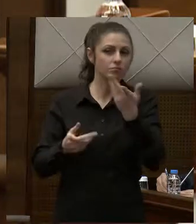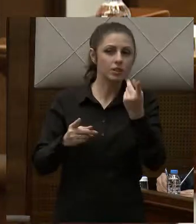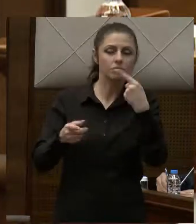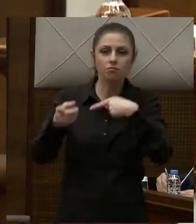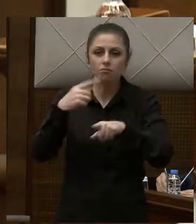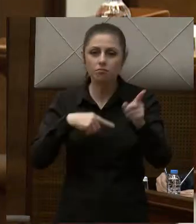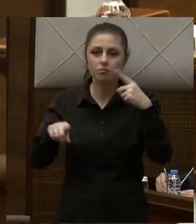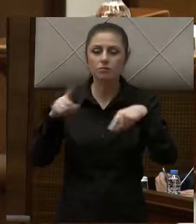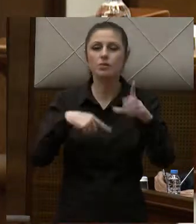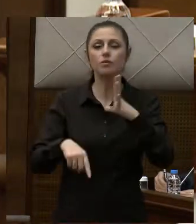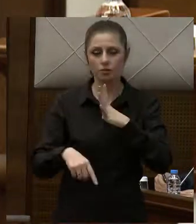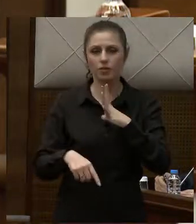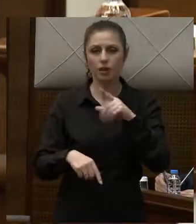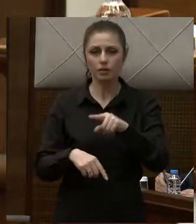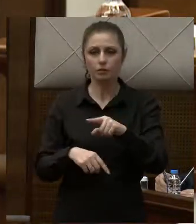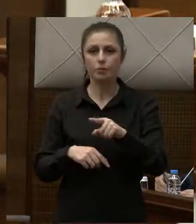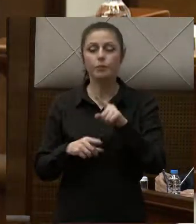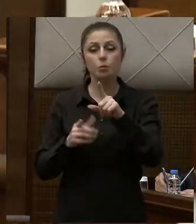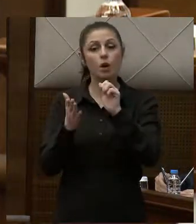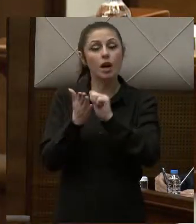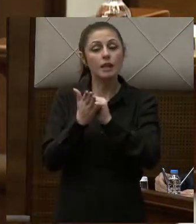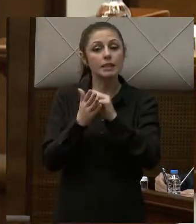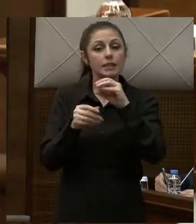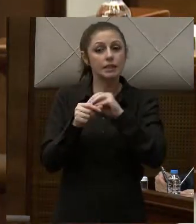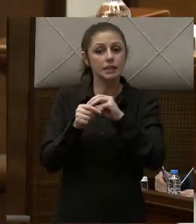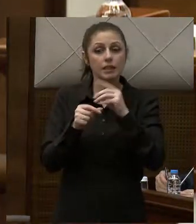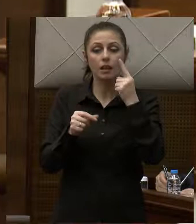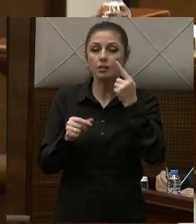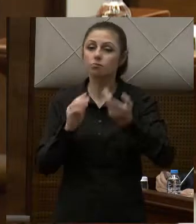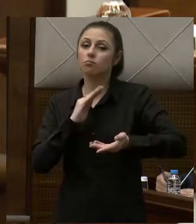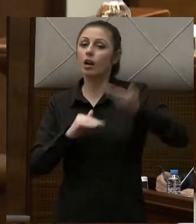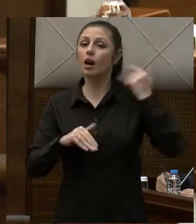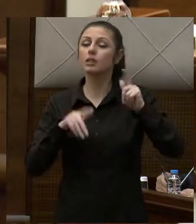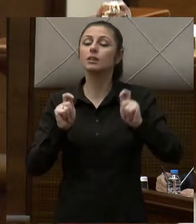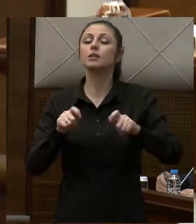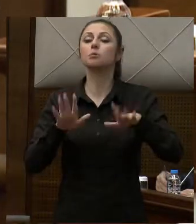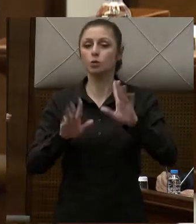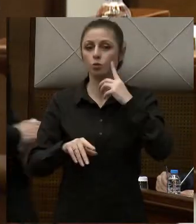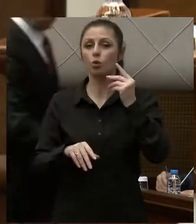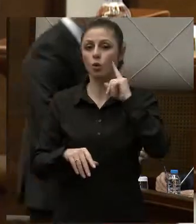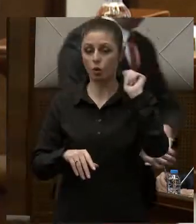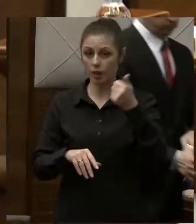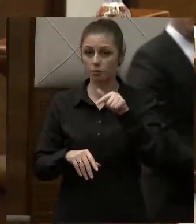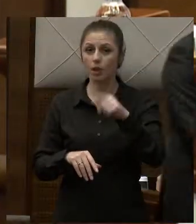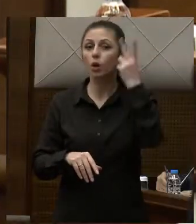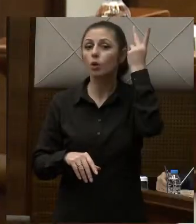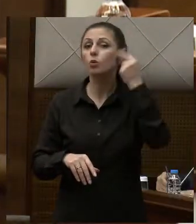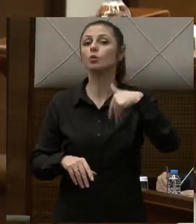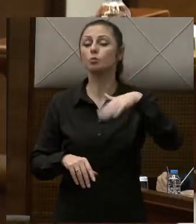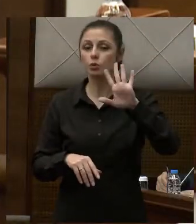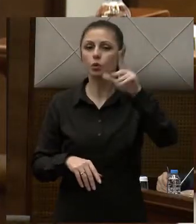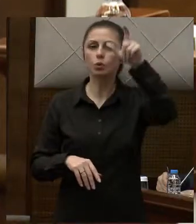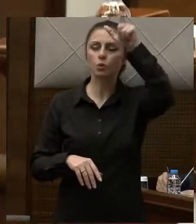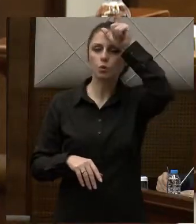tabi beklenen bir durumdur. Bu durum göz ardı edilmeyecek kadar önemlidir. Unutulmamalıdır ki